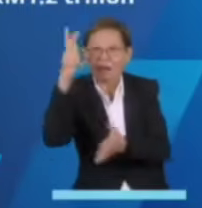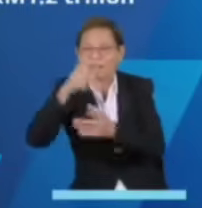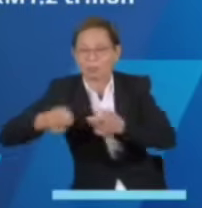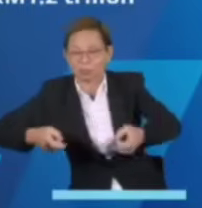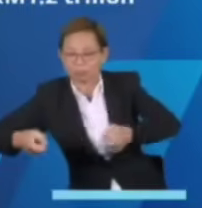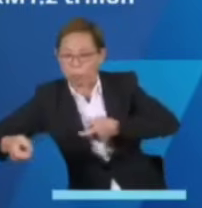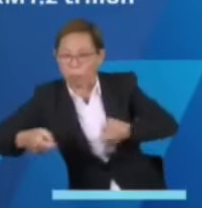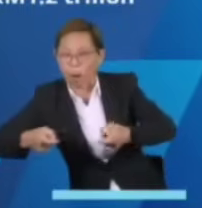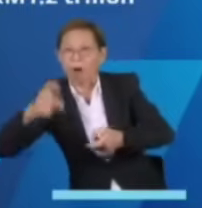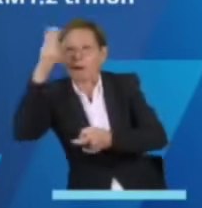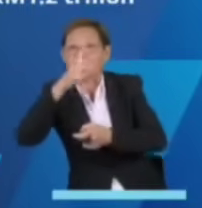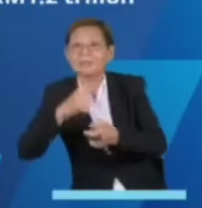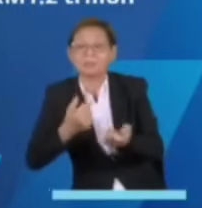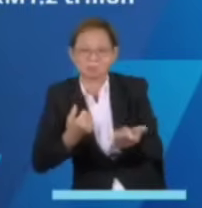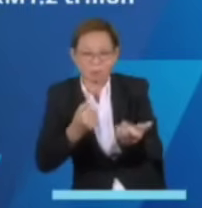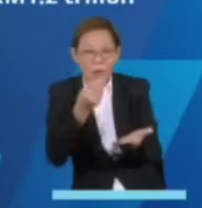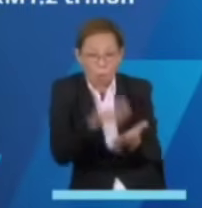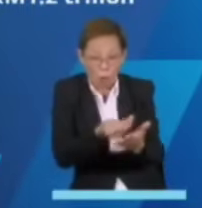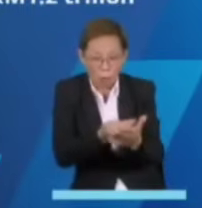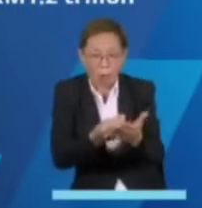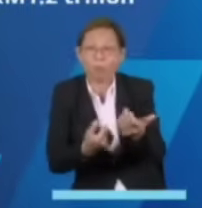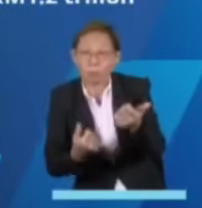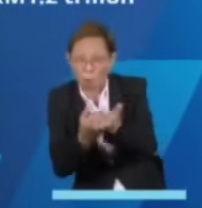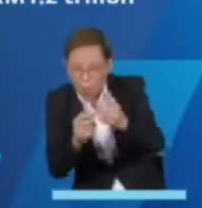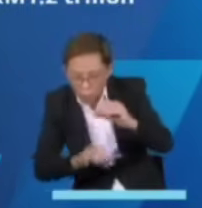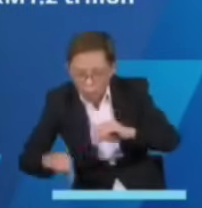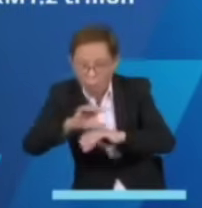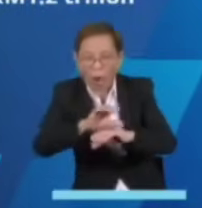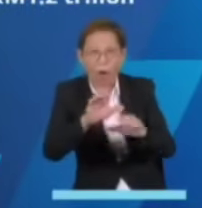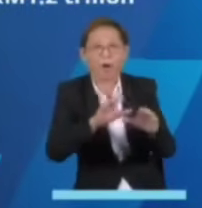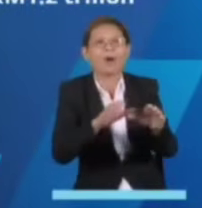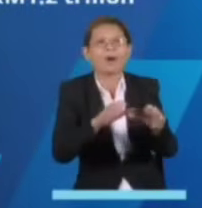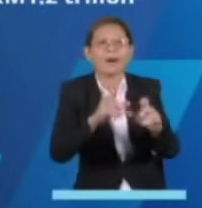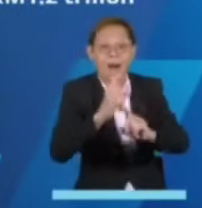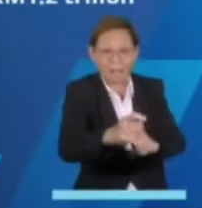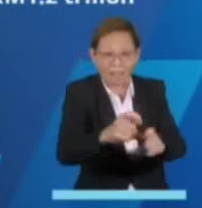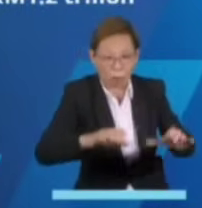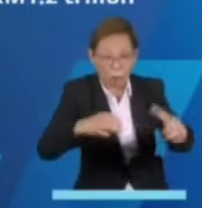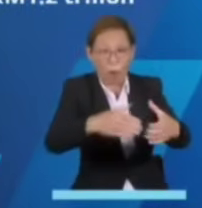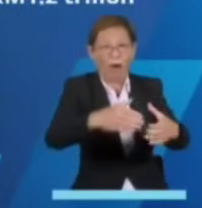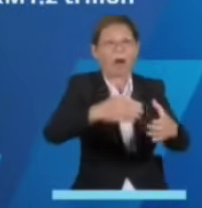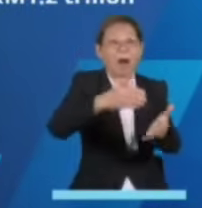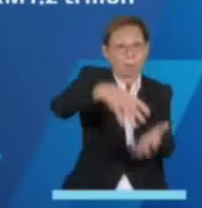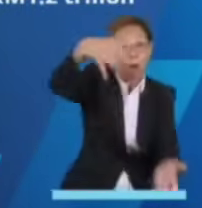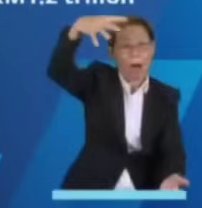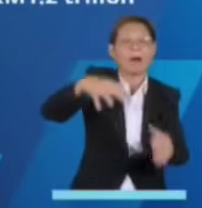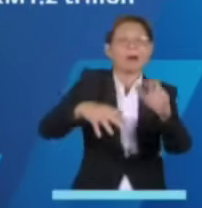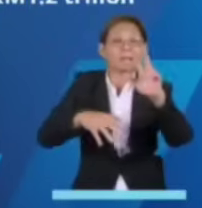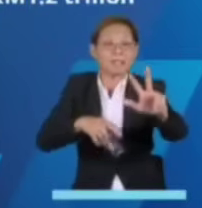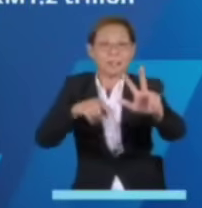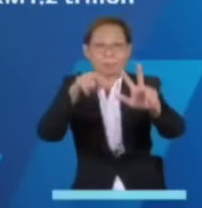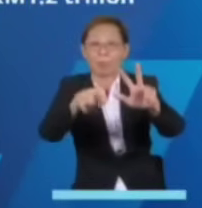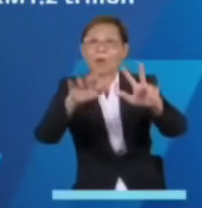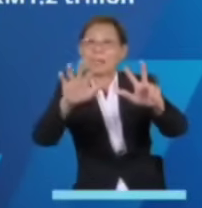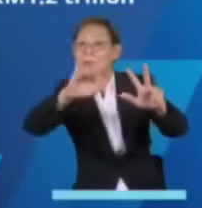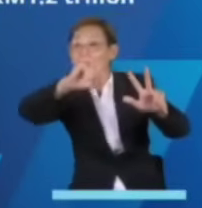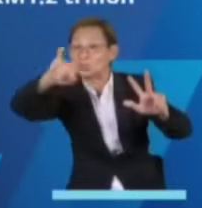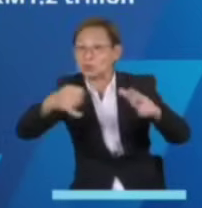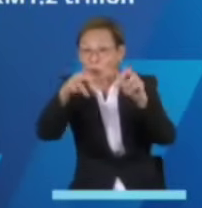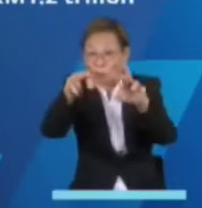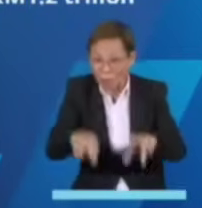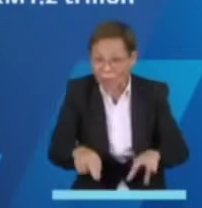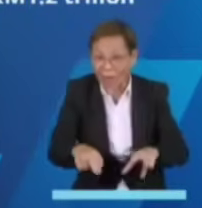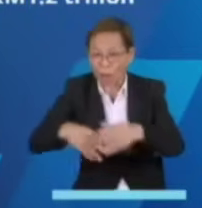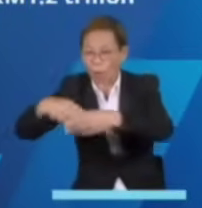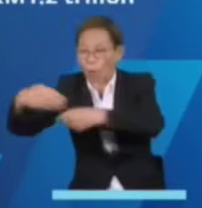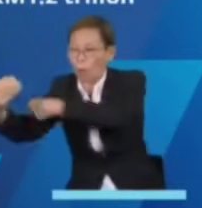kerajaan, kerajaan bagi subsidi kepada golongan terkaya di atas dan 3.5 juta